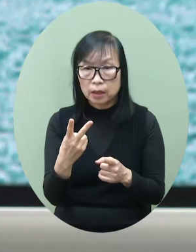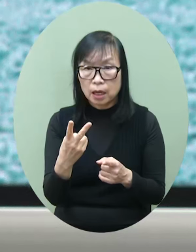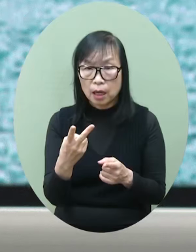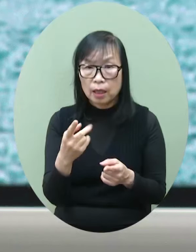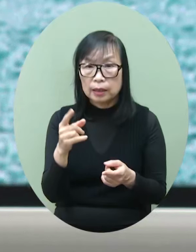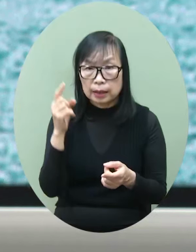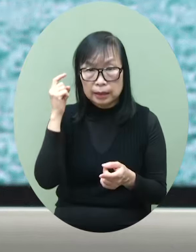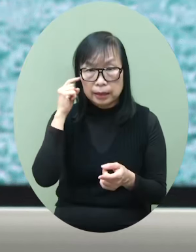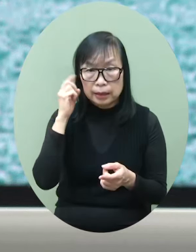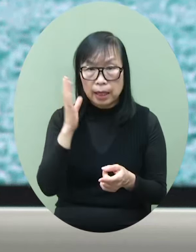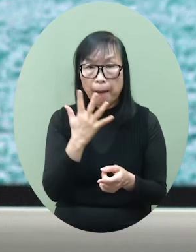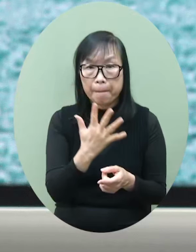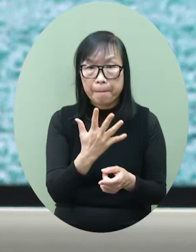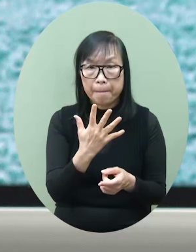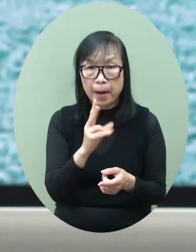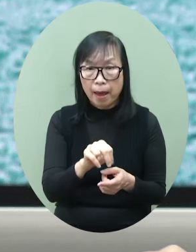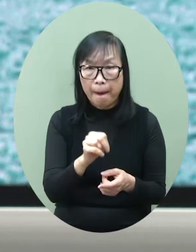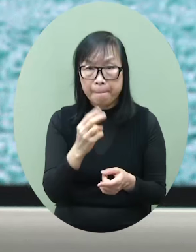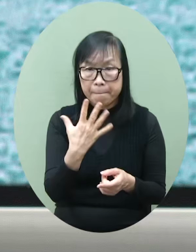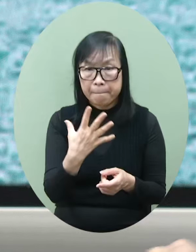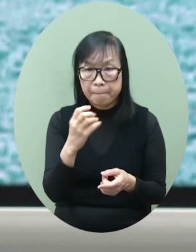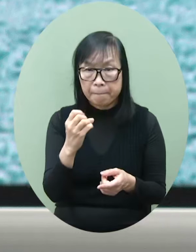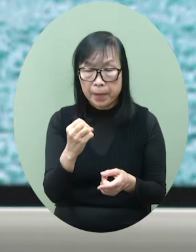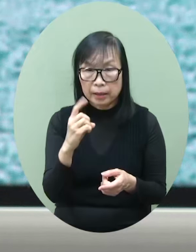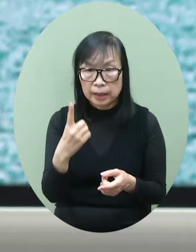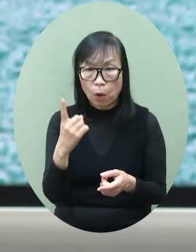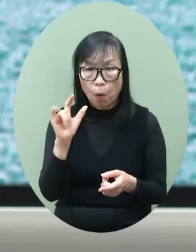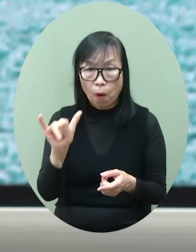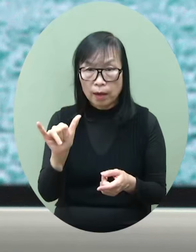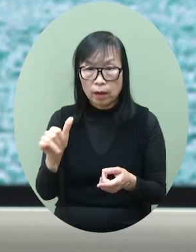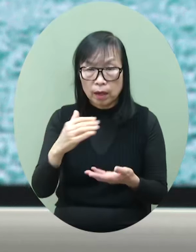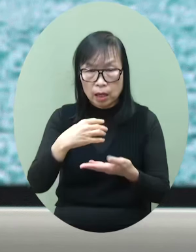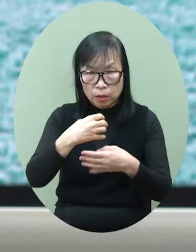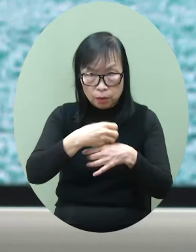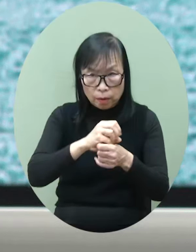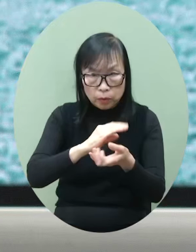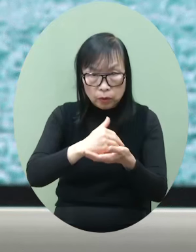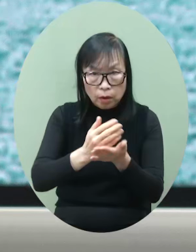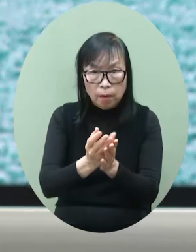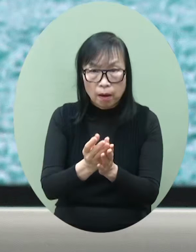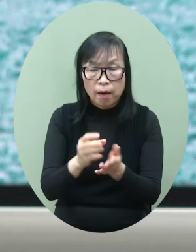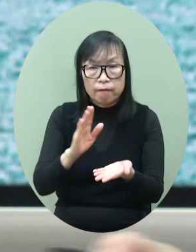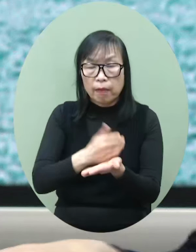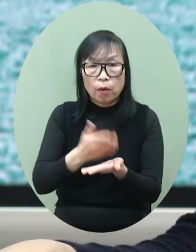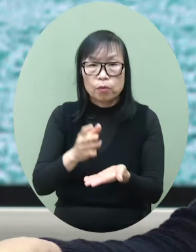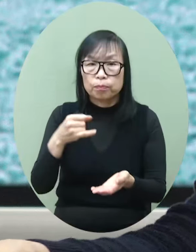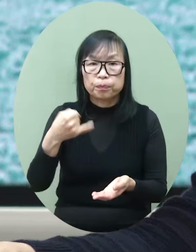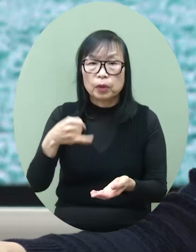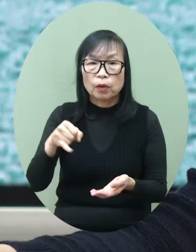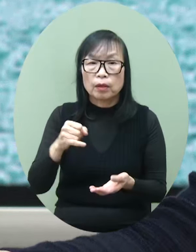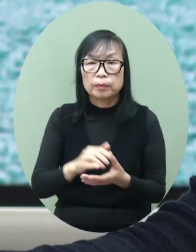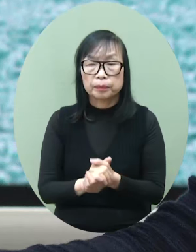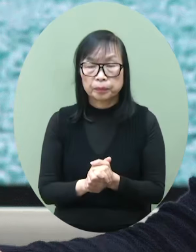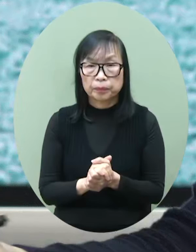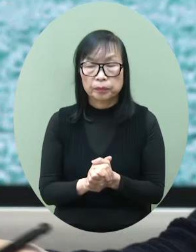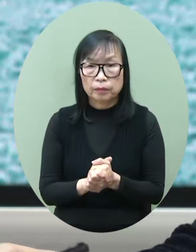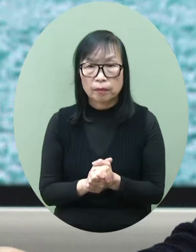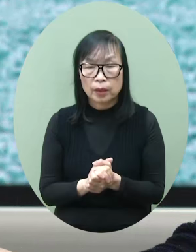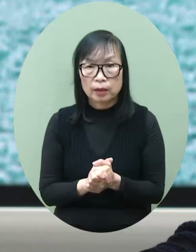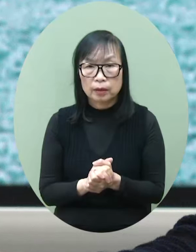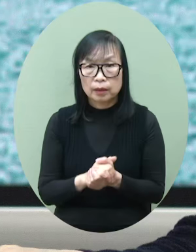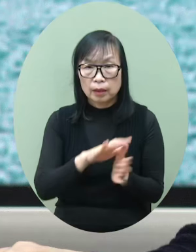只知道是N501Y但因為樣本各樣的問題就不可以再做分類另外我們